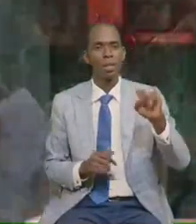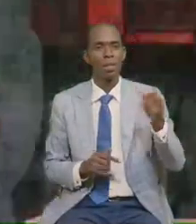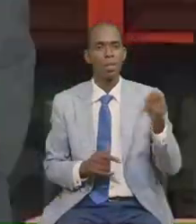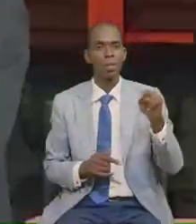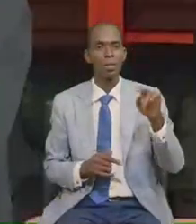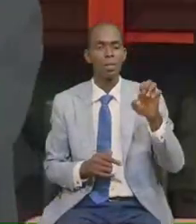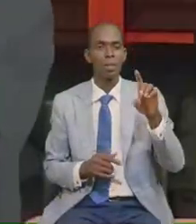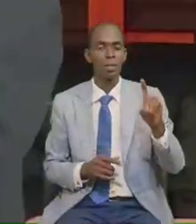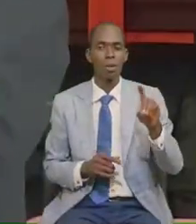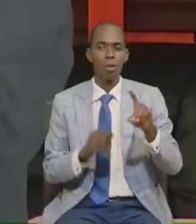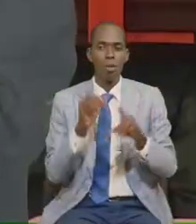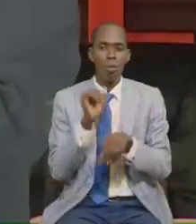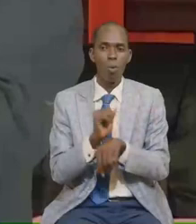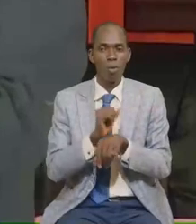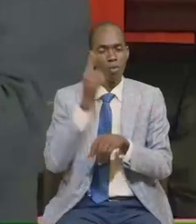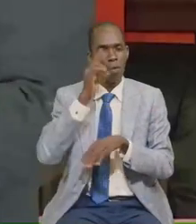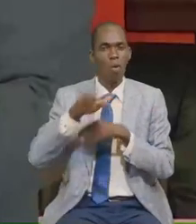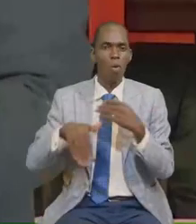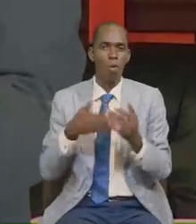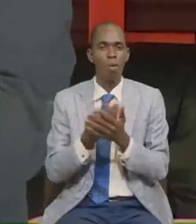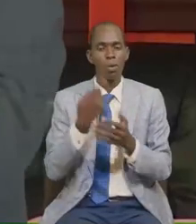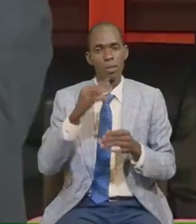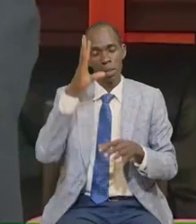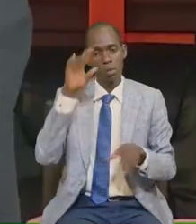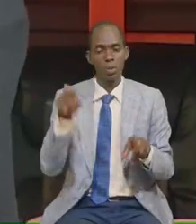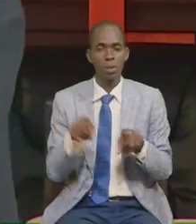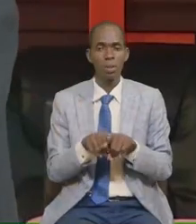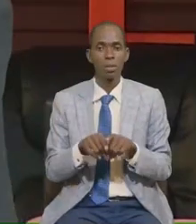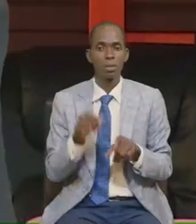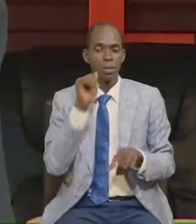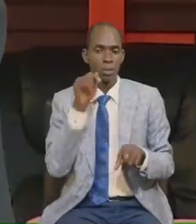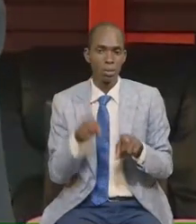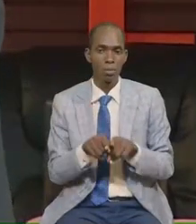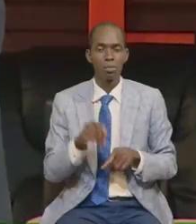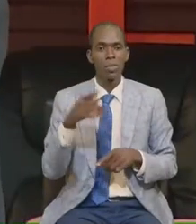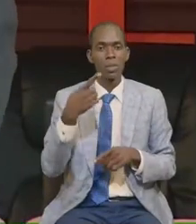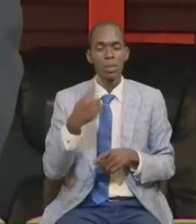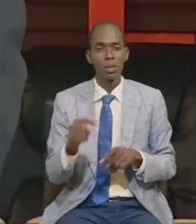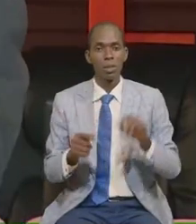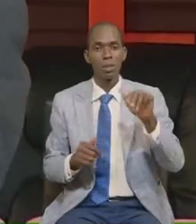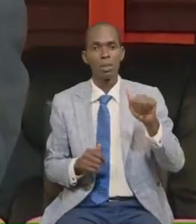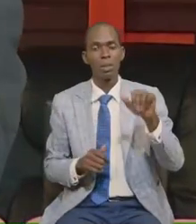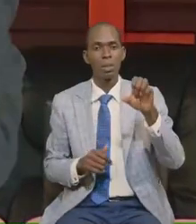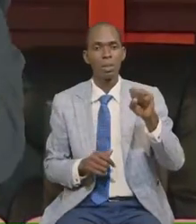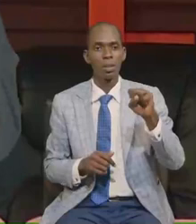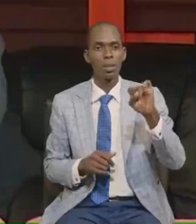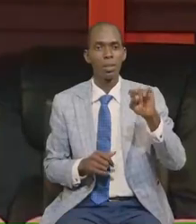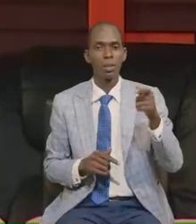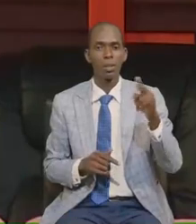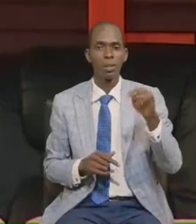tous les frères l'oeuvre le travail a signé pour tous les frères